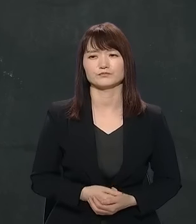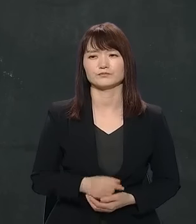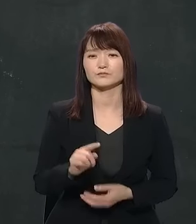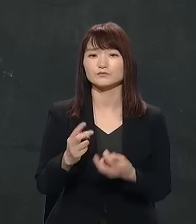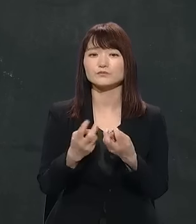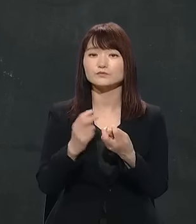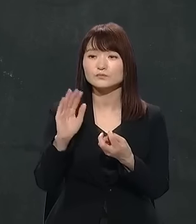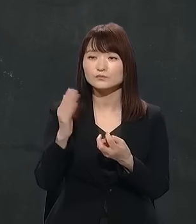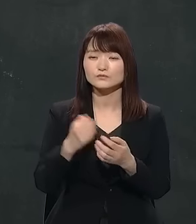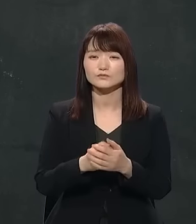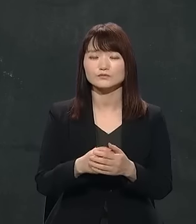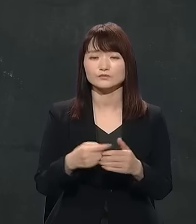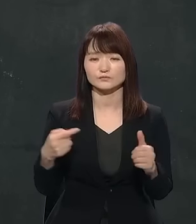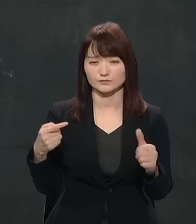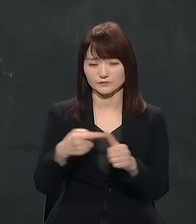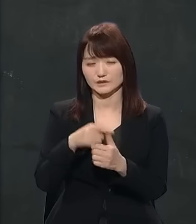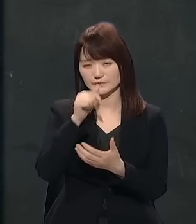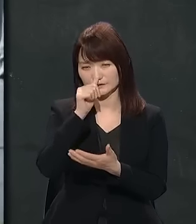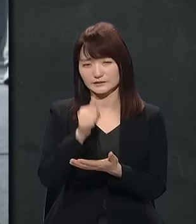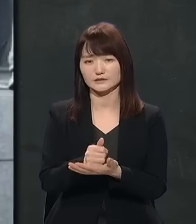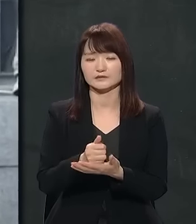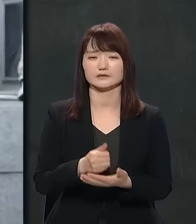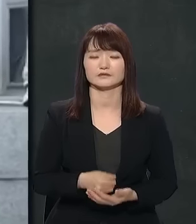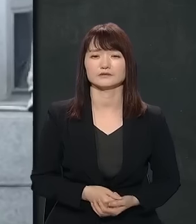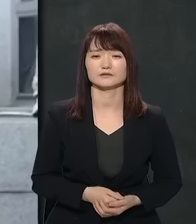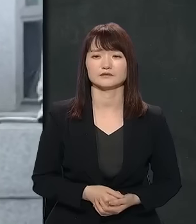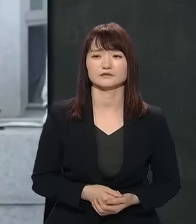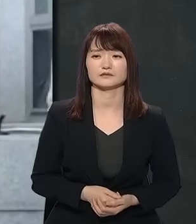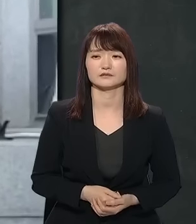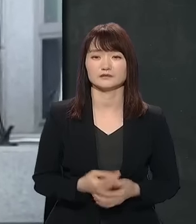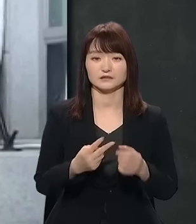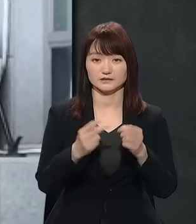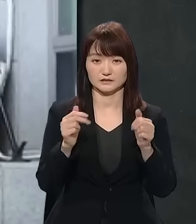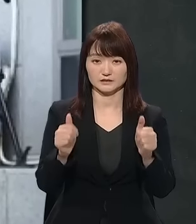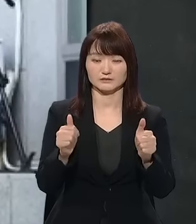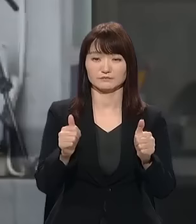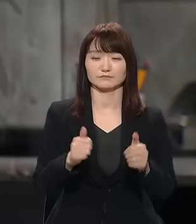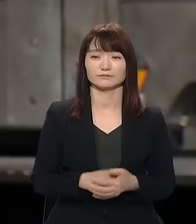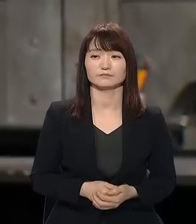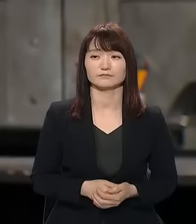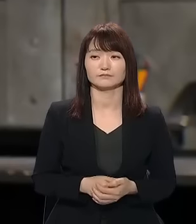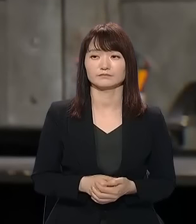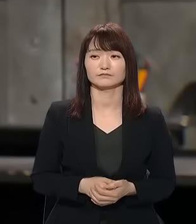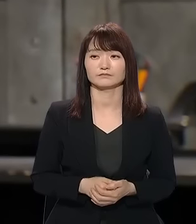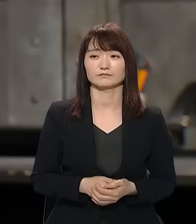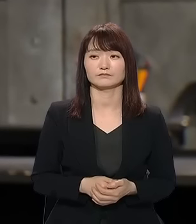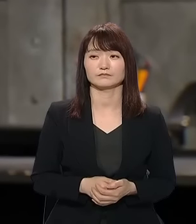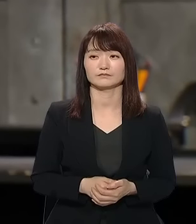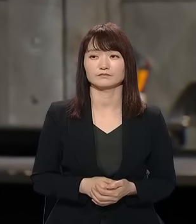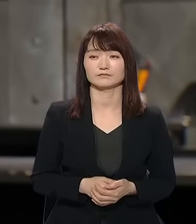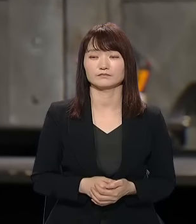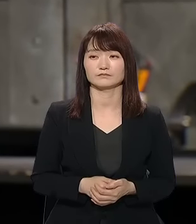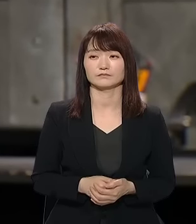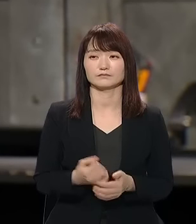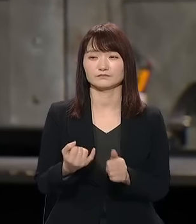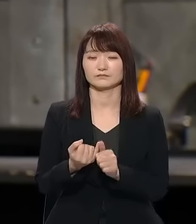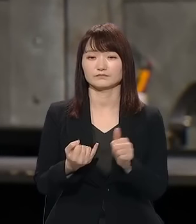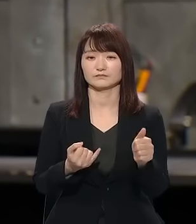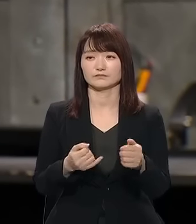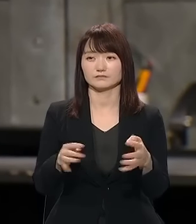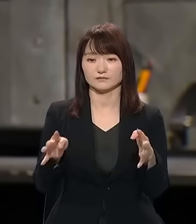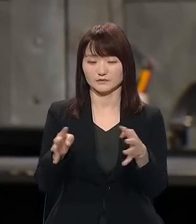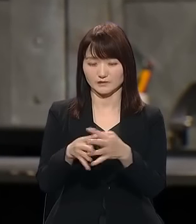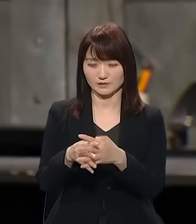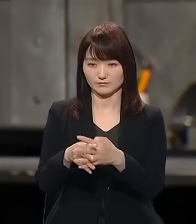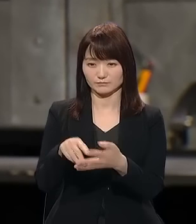됐습니까 살인죄 살인죄이 항소심에서 남편 그 합의서까지 대출해서 선처를